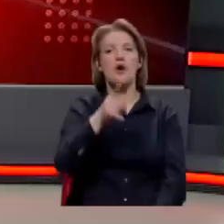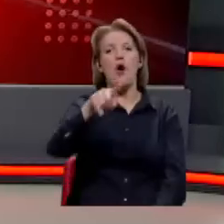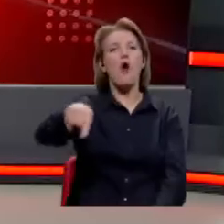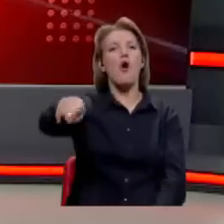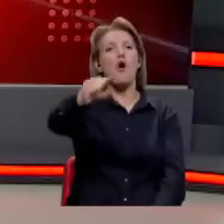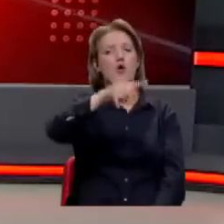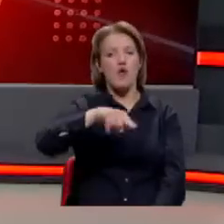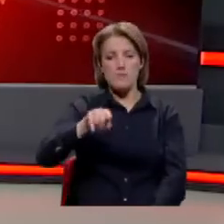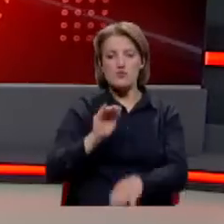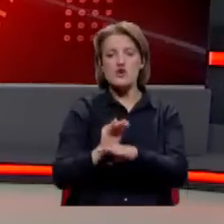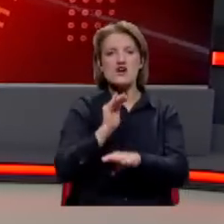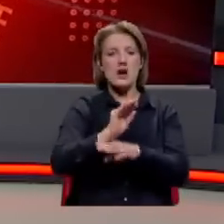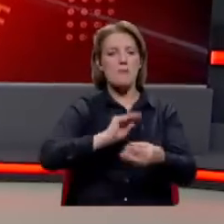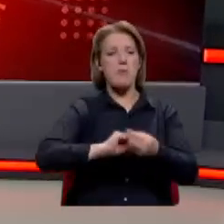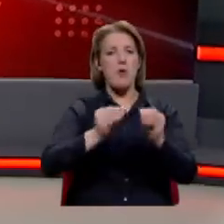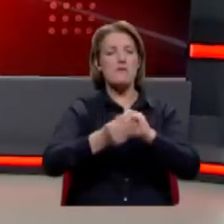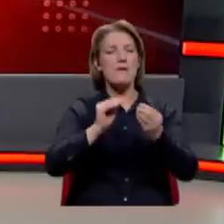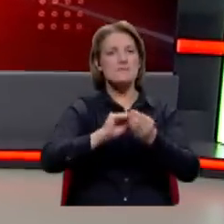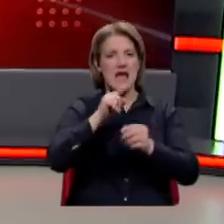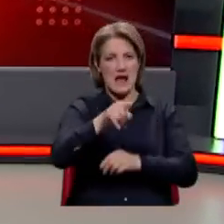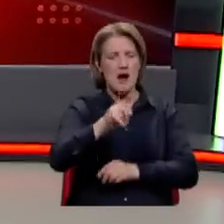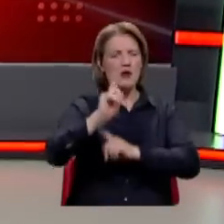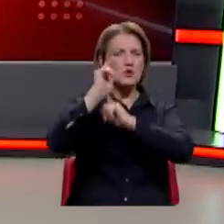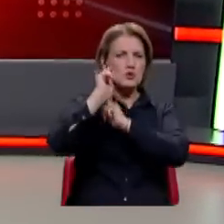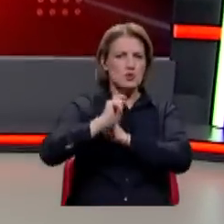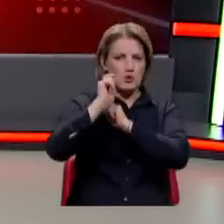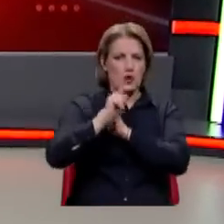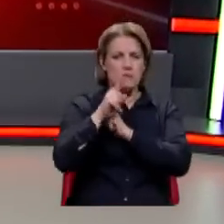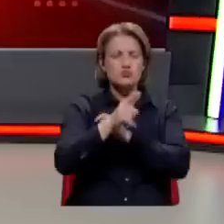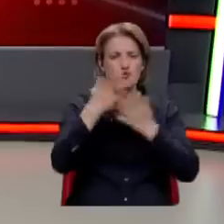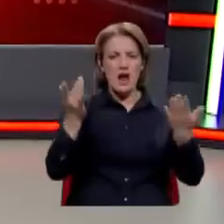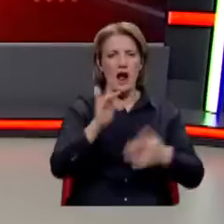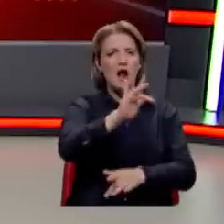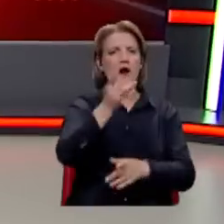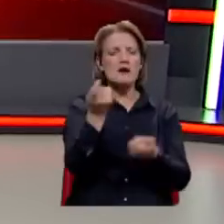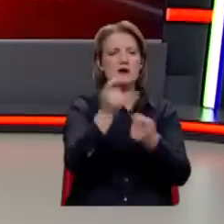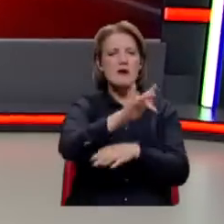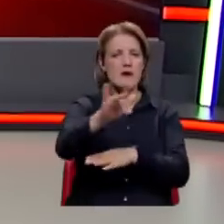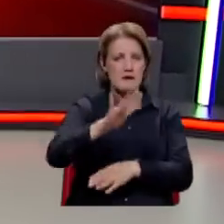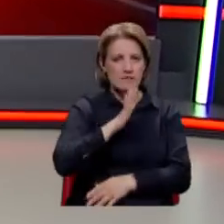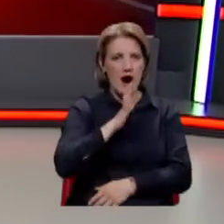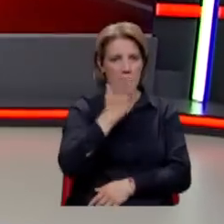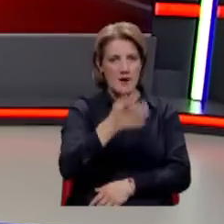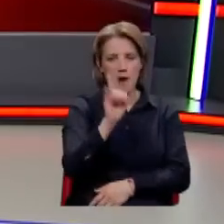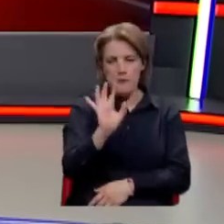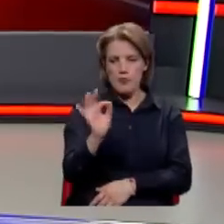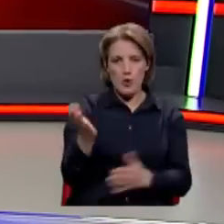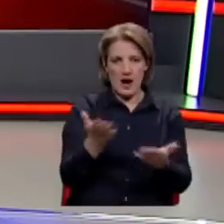Onlara da bu yaşadıkları sorunlarla üstlendikleri yükle ilgili bunca işsizlik varken, bu kadar